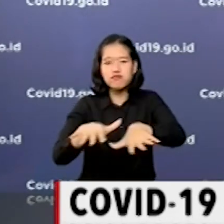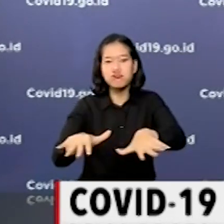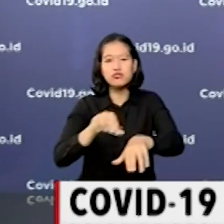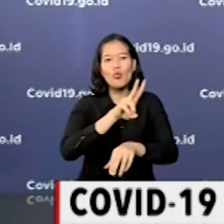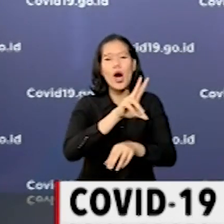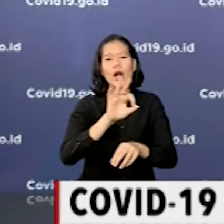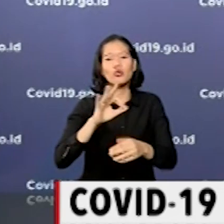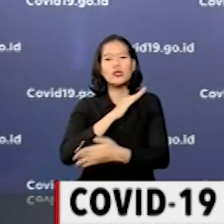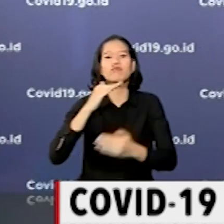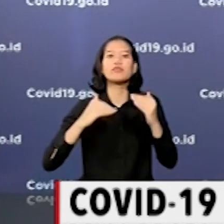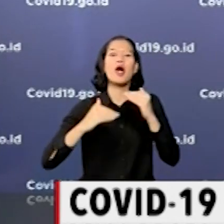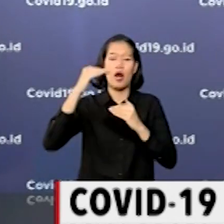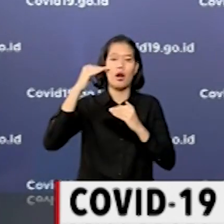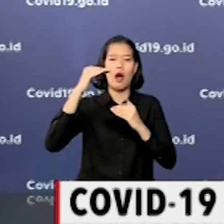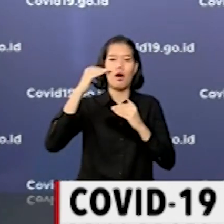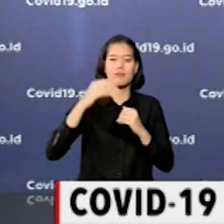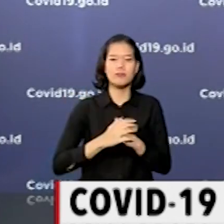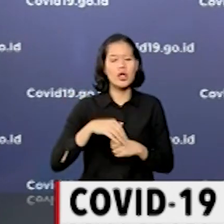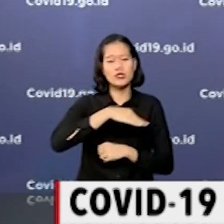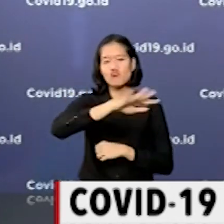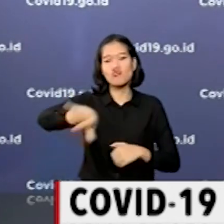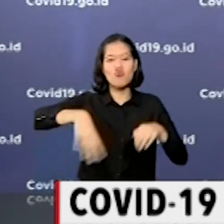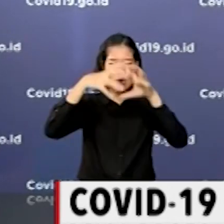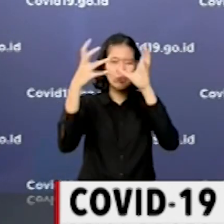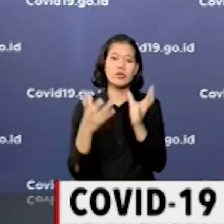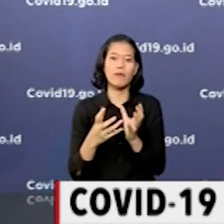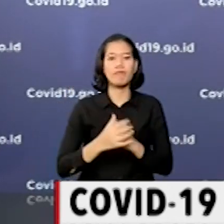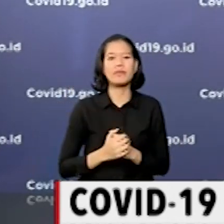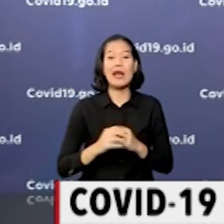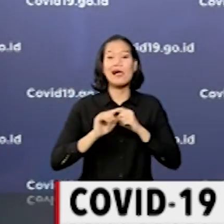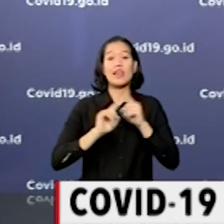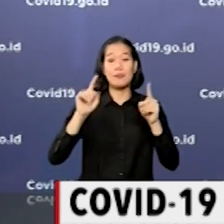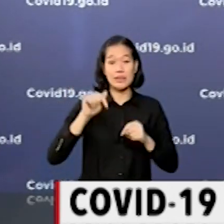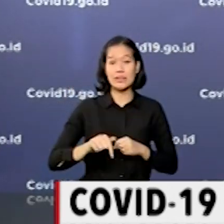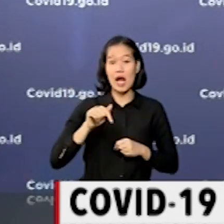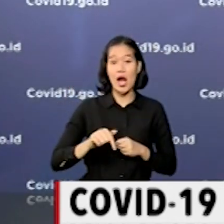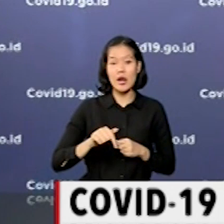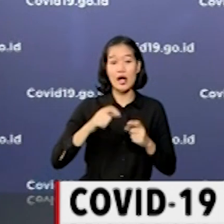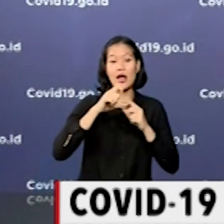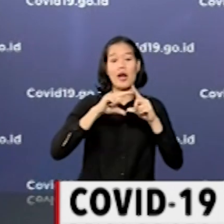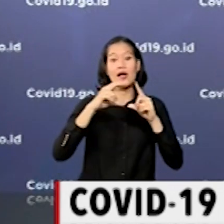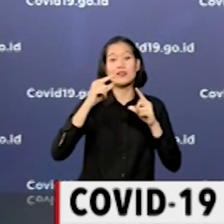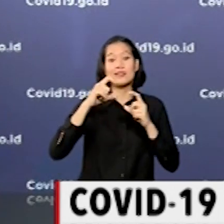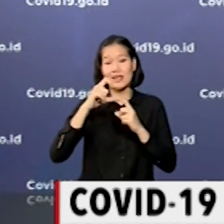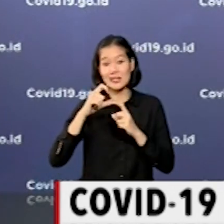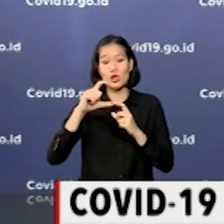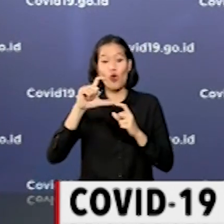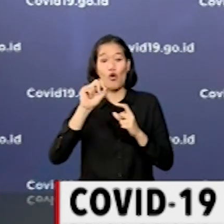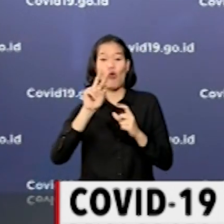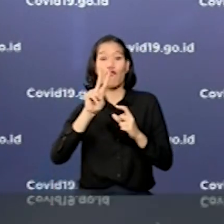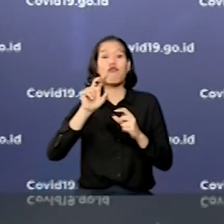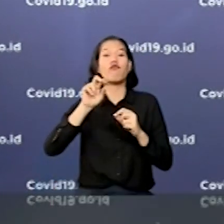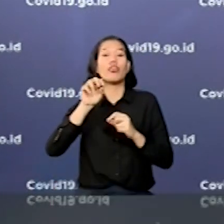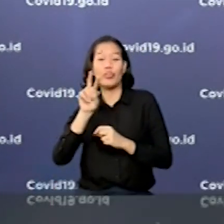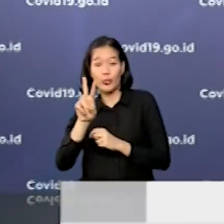lebih dari 200 negara dan wilayah kedaulatan di seluruh dunia namun saat ini Sabtu bukan lagi virus impor